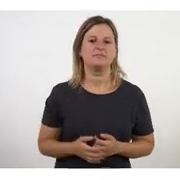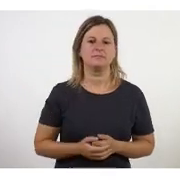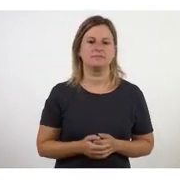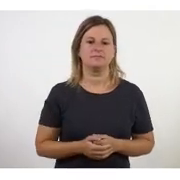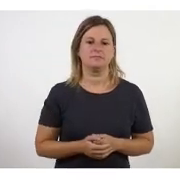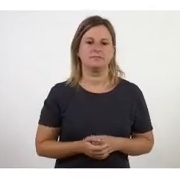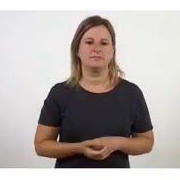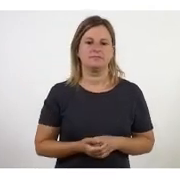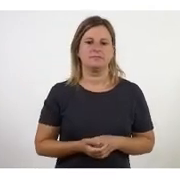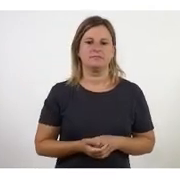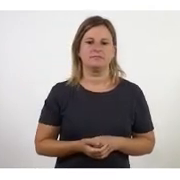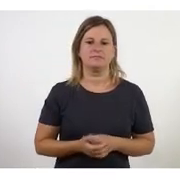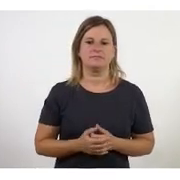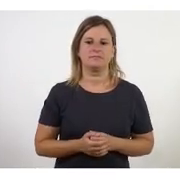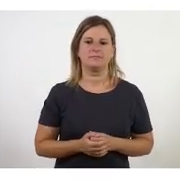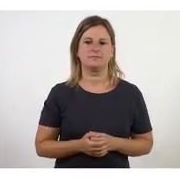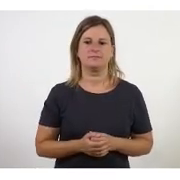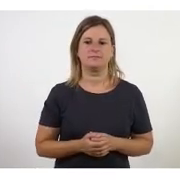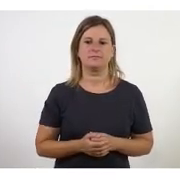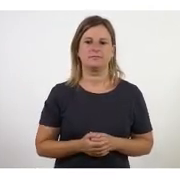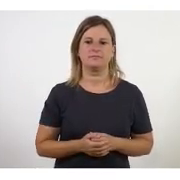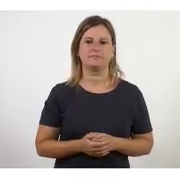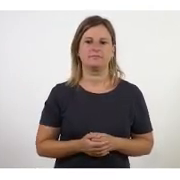Anem a afegir... Hem fet els subtítols.